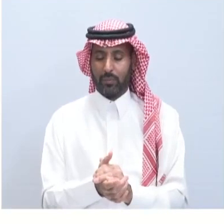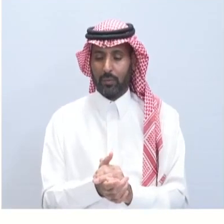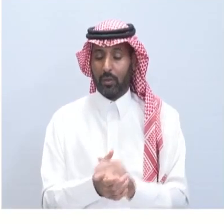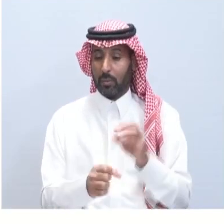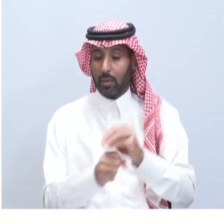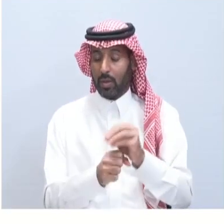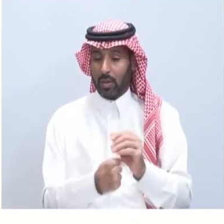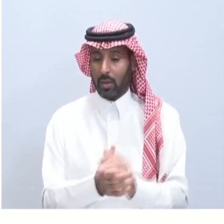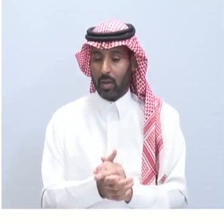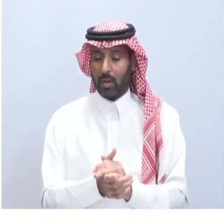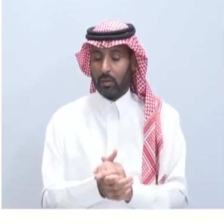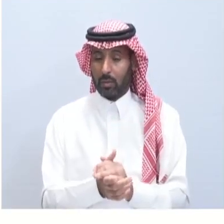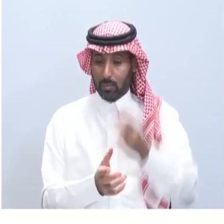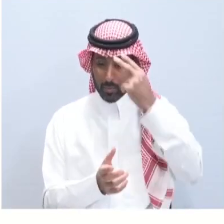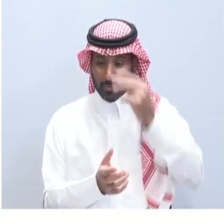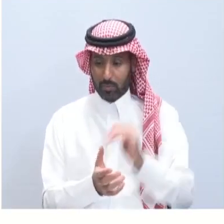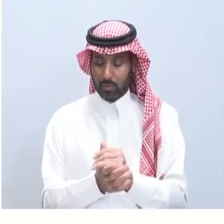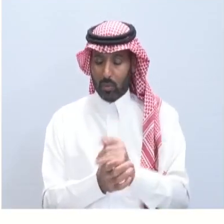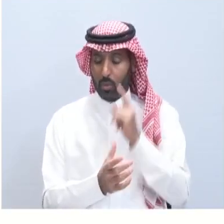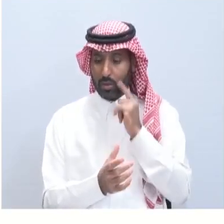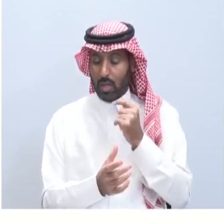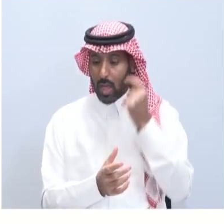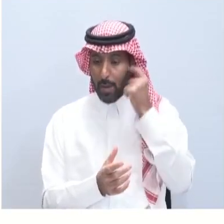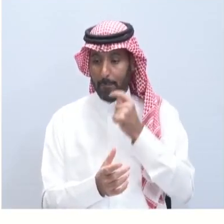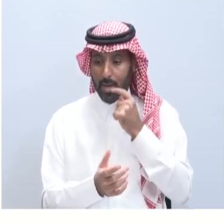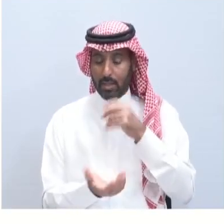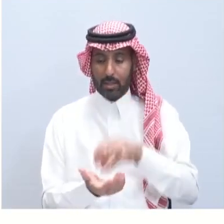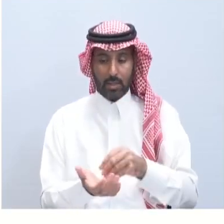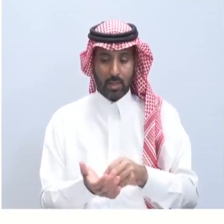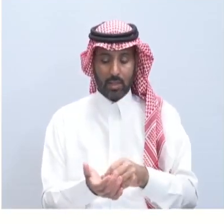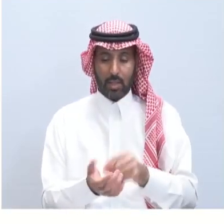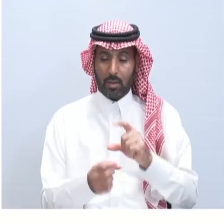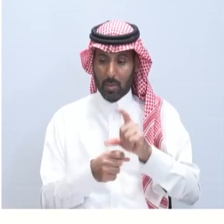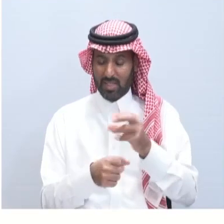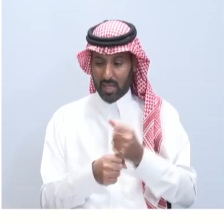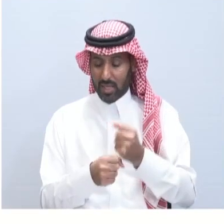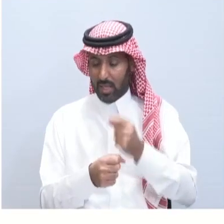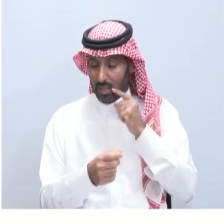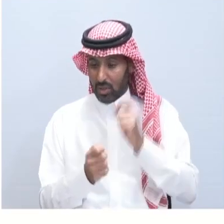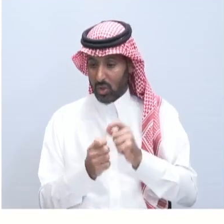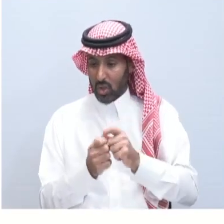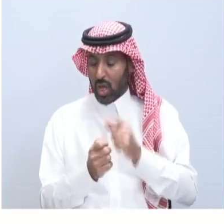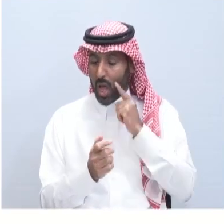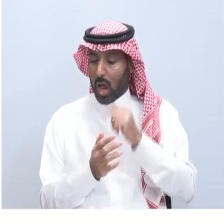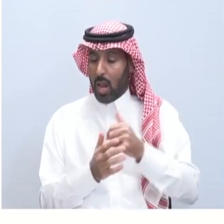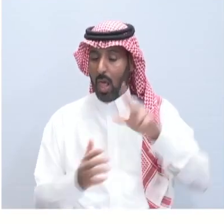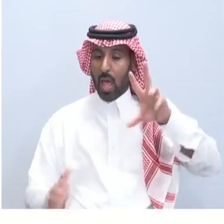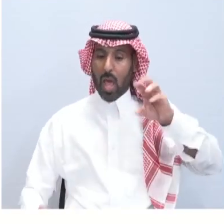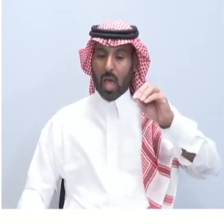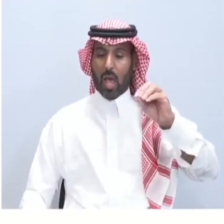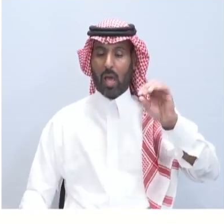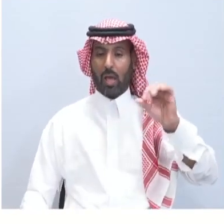ذلك ذكرنا ان حيث اطلقت المملكه العربيه السعوديه ودوله الامارات العربيه المتحده عده مشاريع لانتاج الهيدروجين الازرق ومشاريع